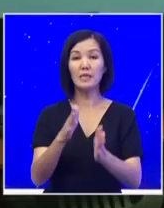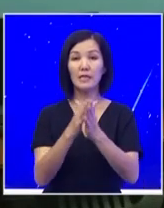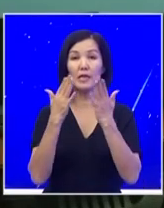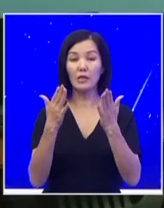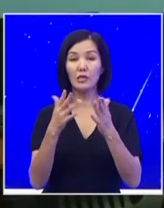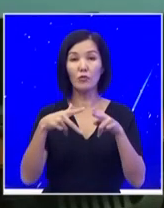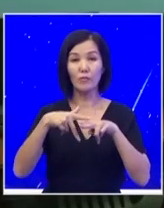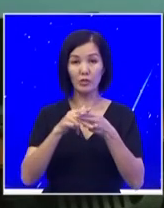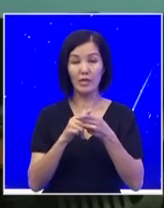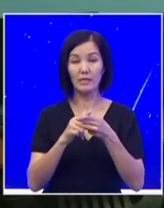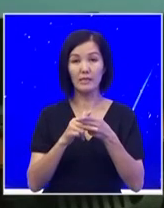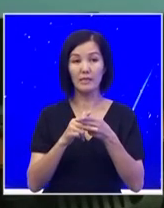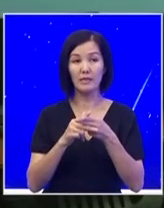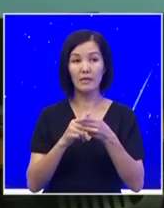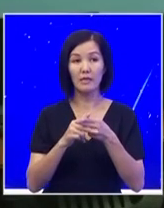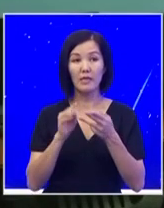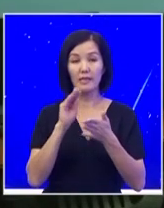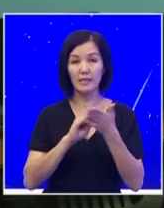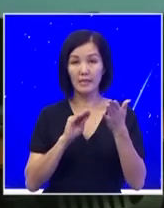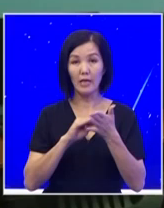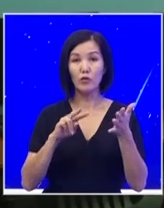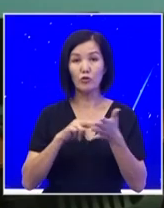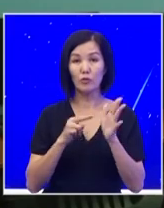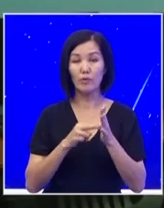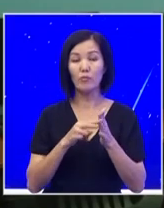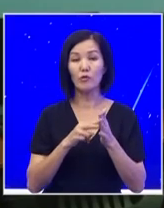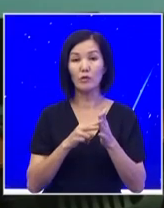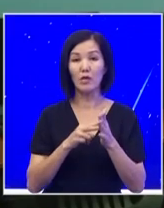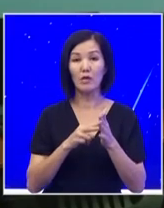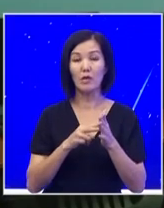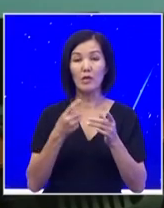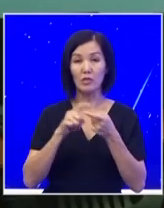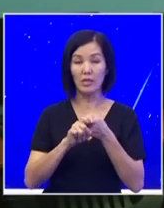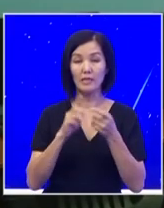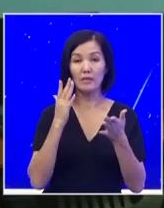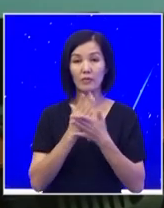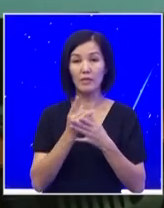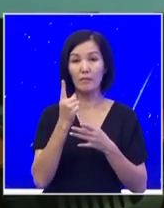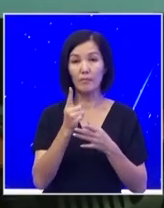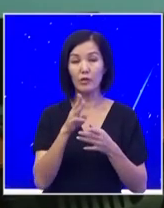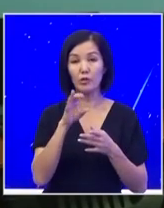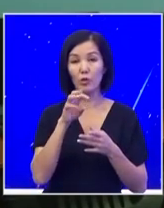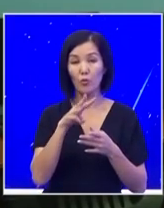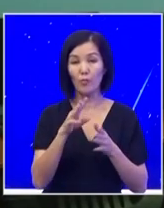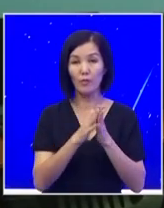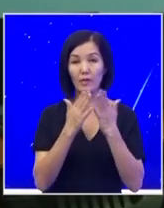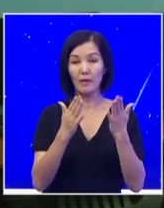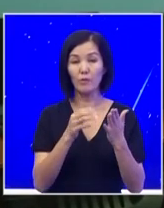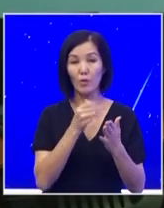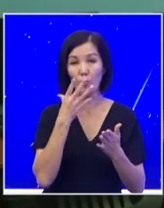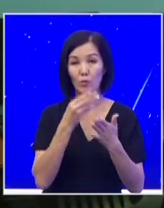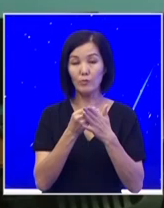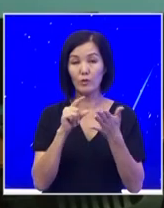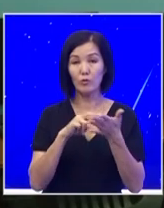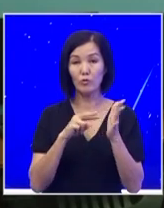жартысына келдік. Сценарий арғатай жоспар бойынша жазылып жатыр. Әзірге 1-ші томды біз өзіміздің жоспар